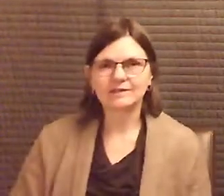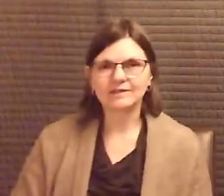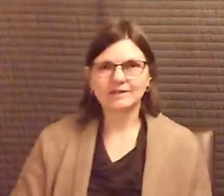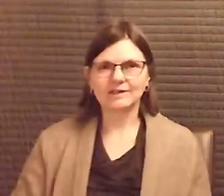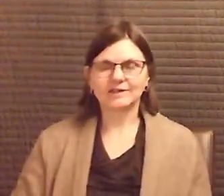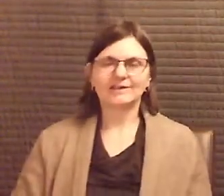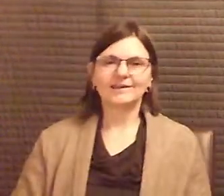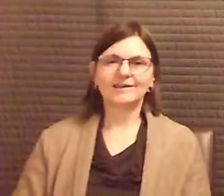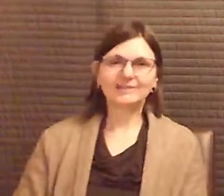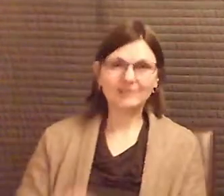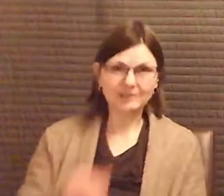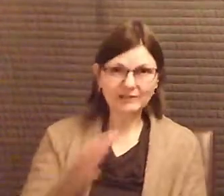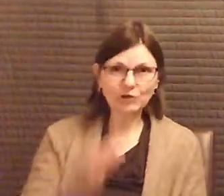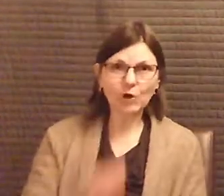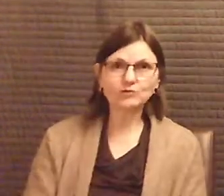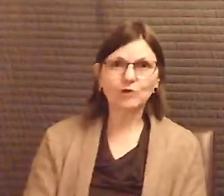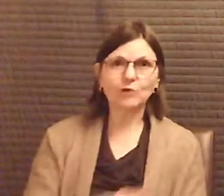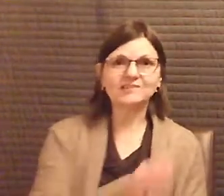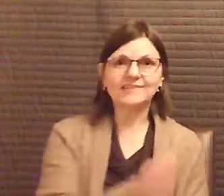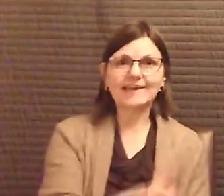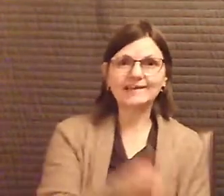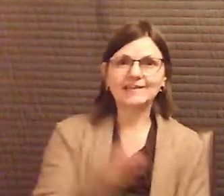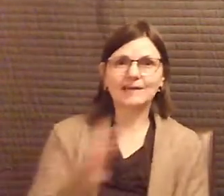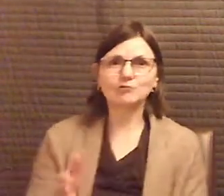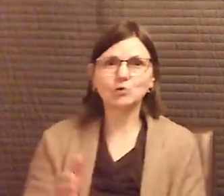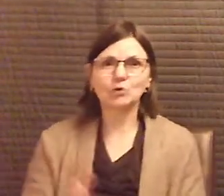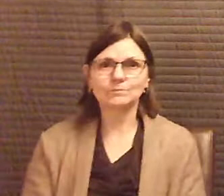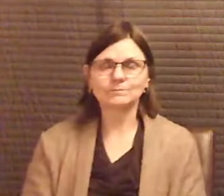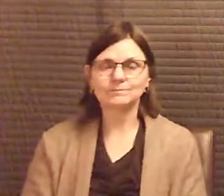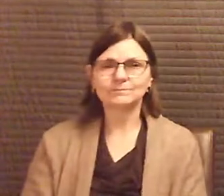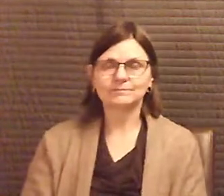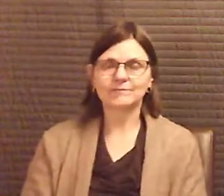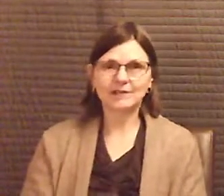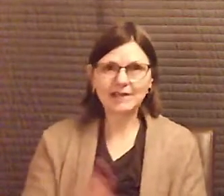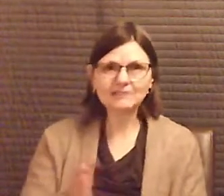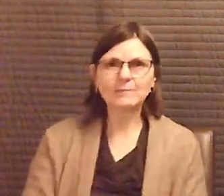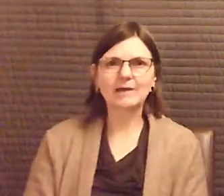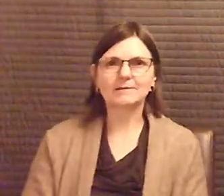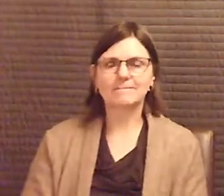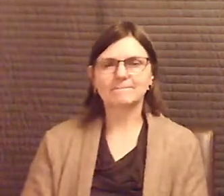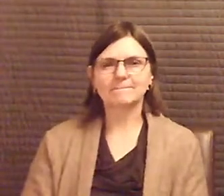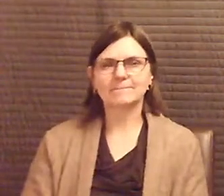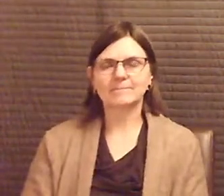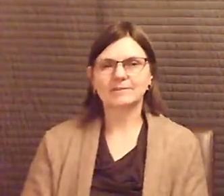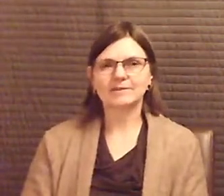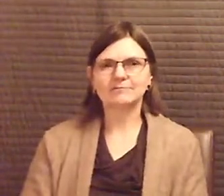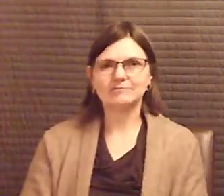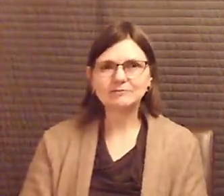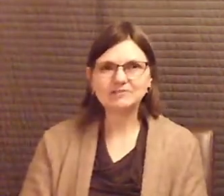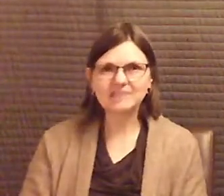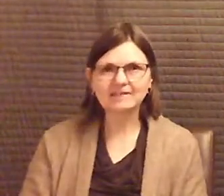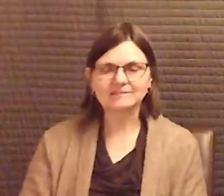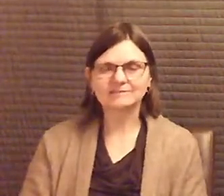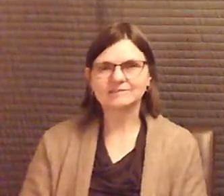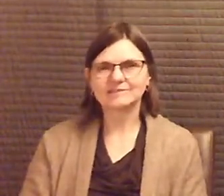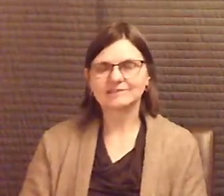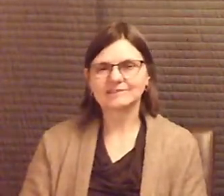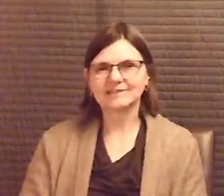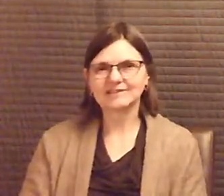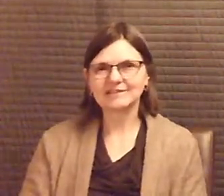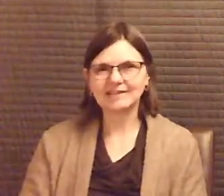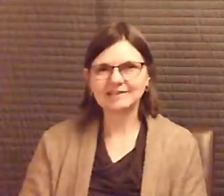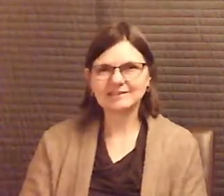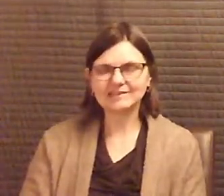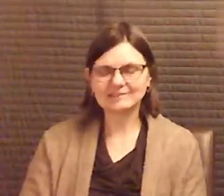blessing een kussen illegale hoofdstuk over zegen en vloek reader lees het maar van brussel vanaf is een titel is